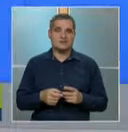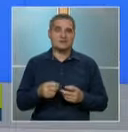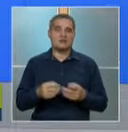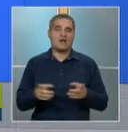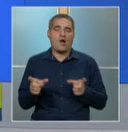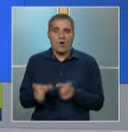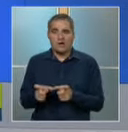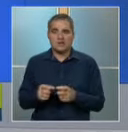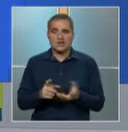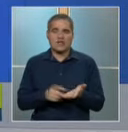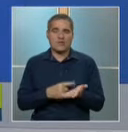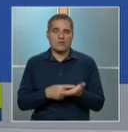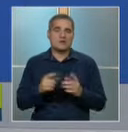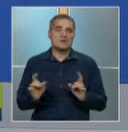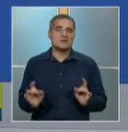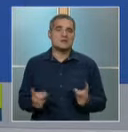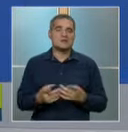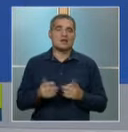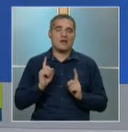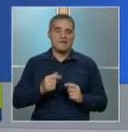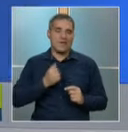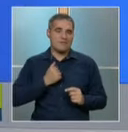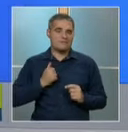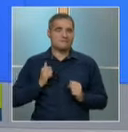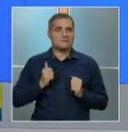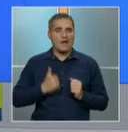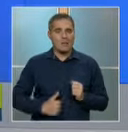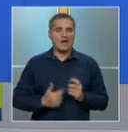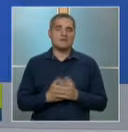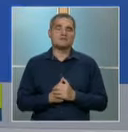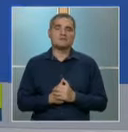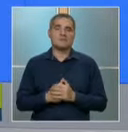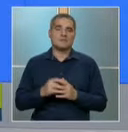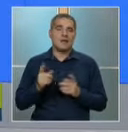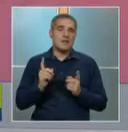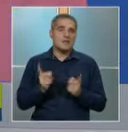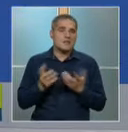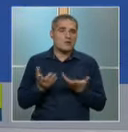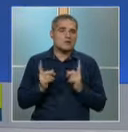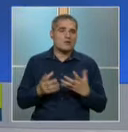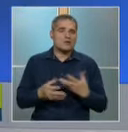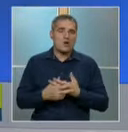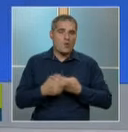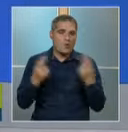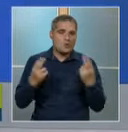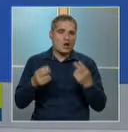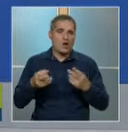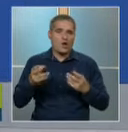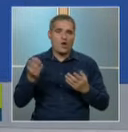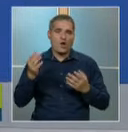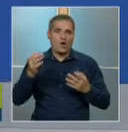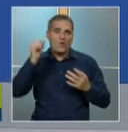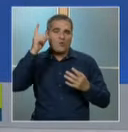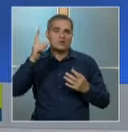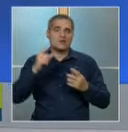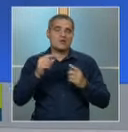лимитират технологиите. Като за начало, според мен, не трябва търпение. С действителност, нещо, което са открили учени, е, че има част